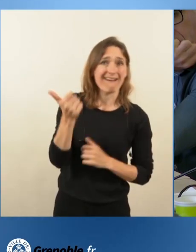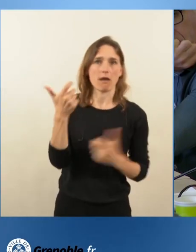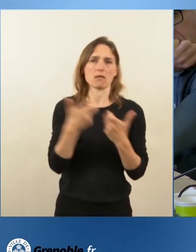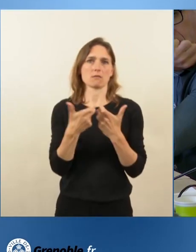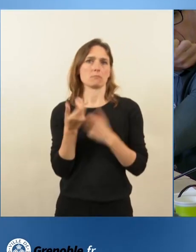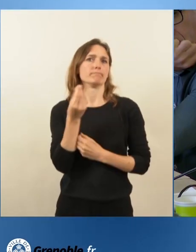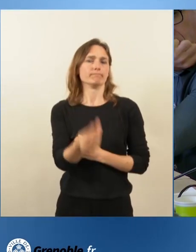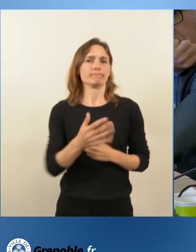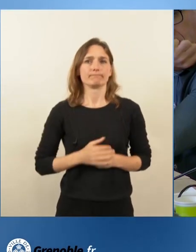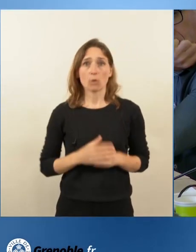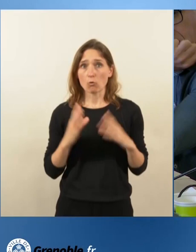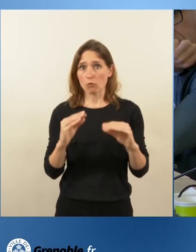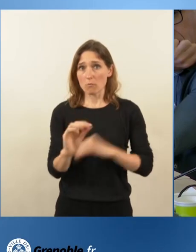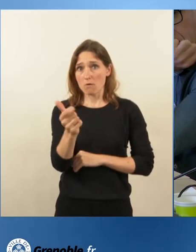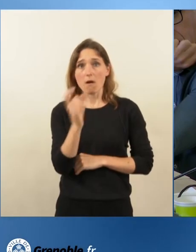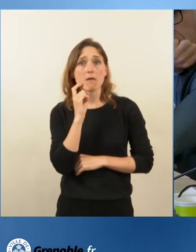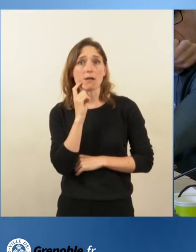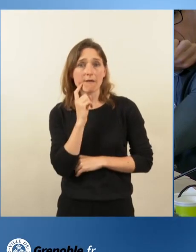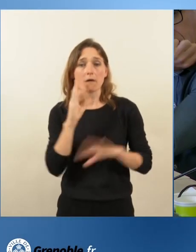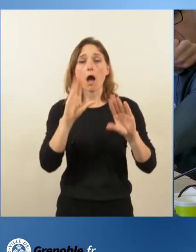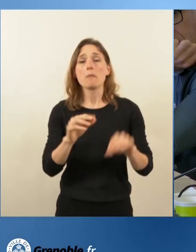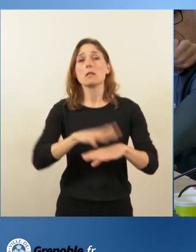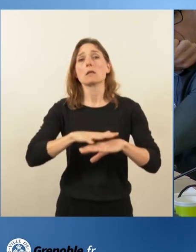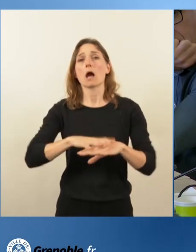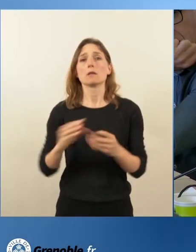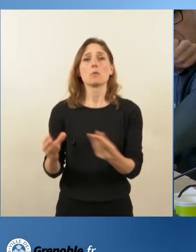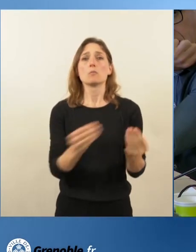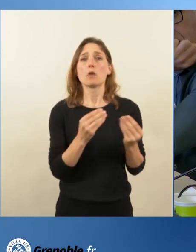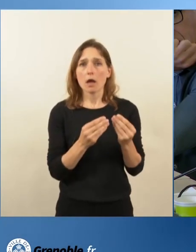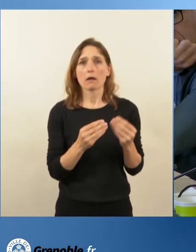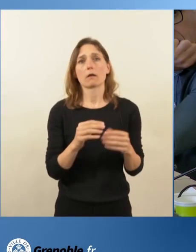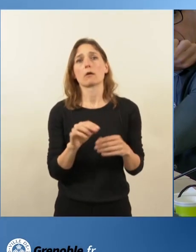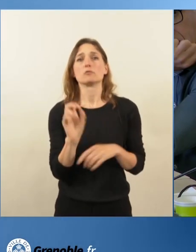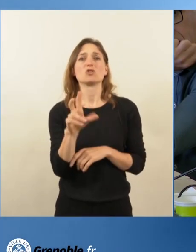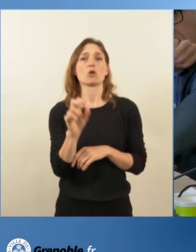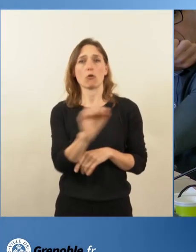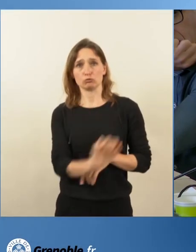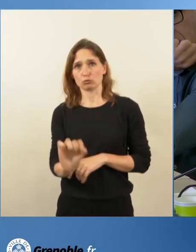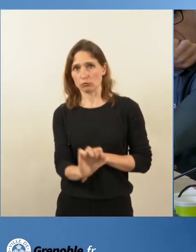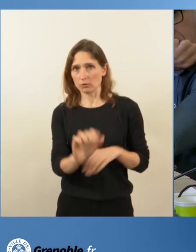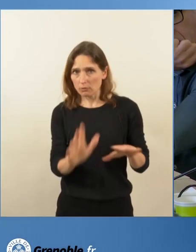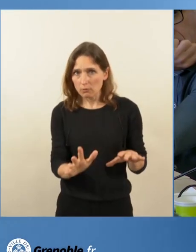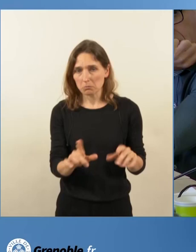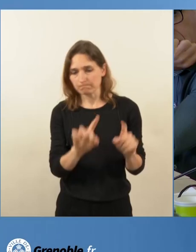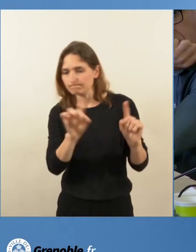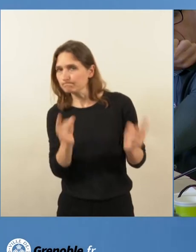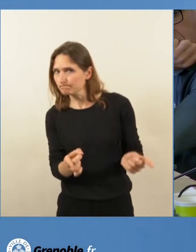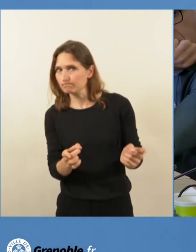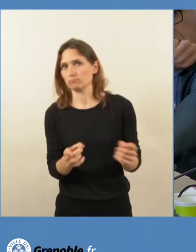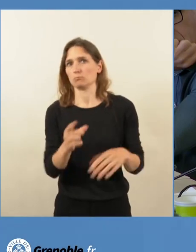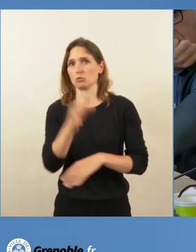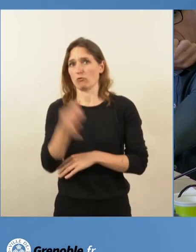concrètement un élève habitant le quartier populaire village Sud d'Échirolles au passage dans le taux de pauvreté de